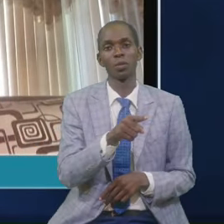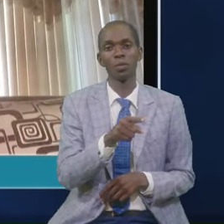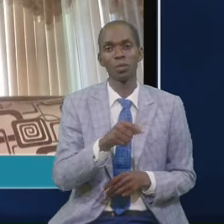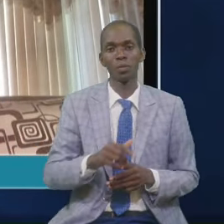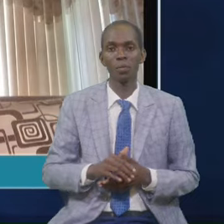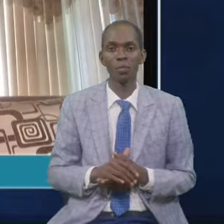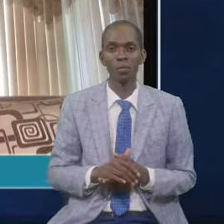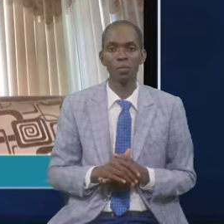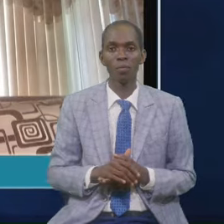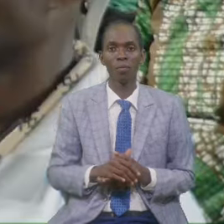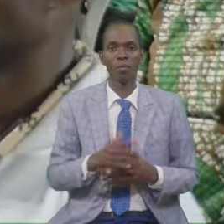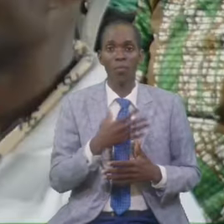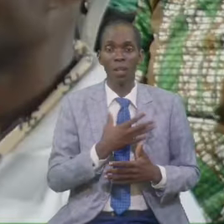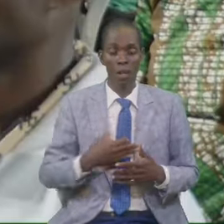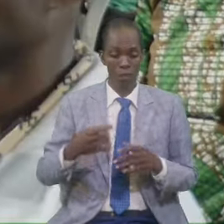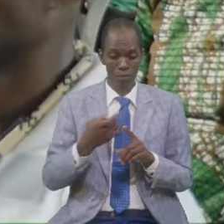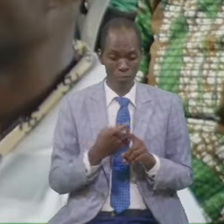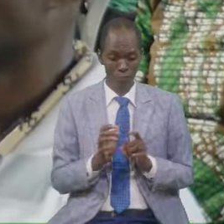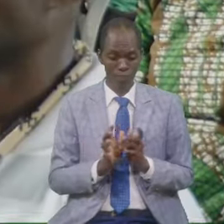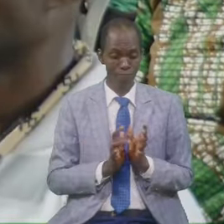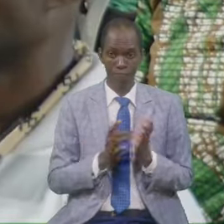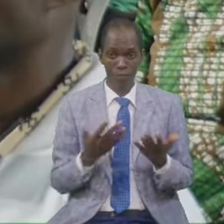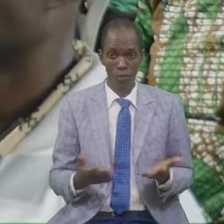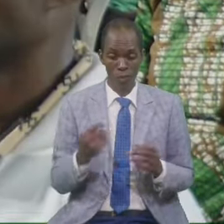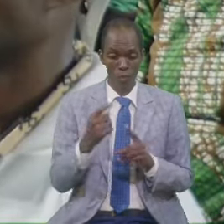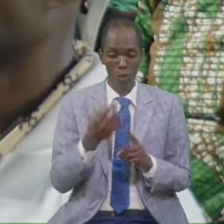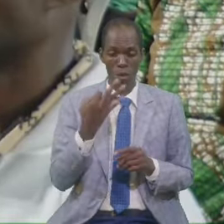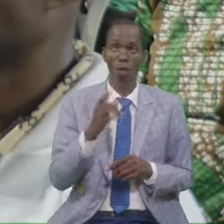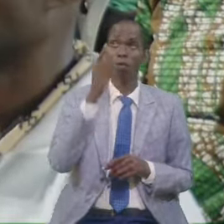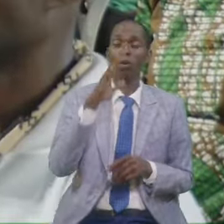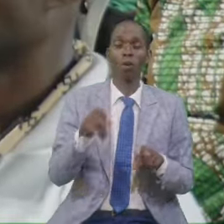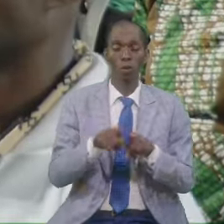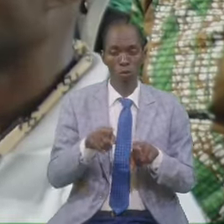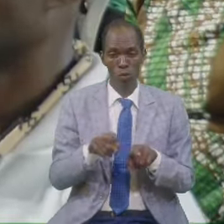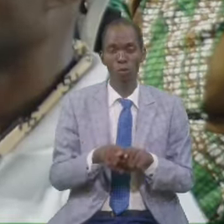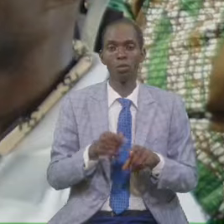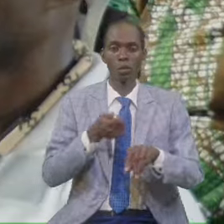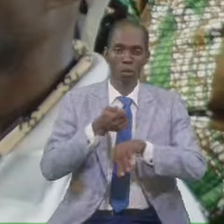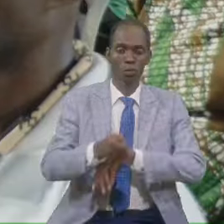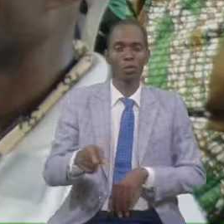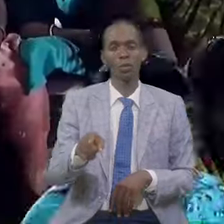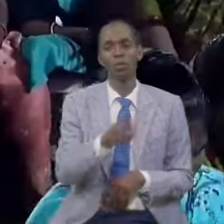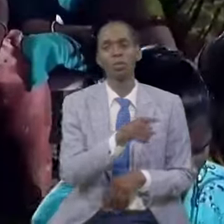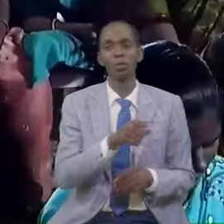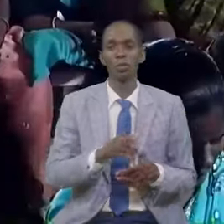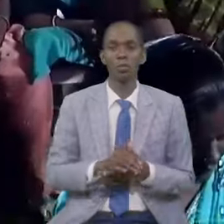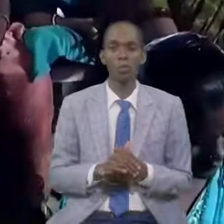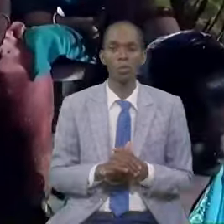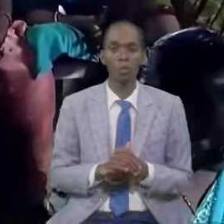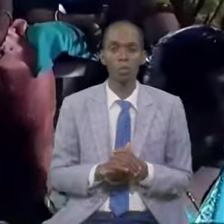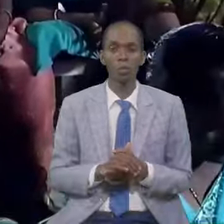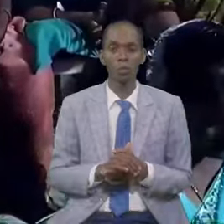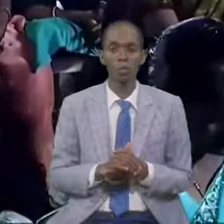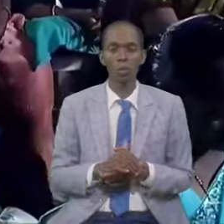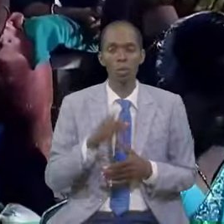And biblically the word of God accuses you. వాక్యానుసారంగా దేవుని వాక్యం నేరం మోపుతుంటుంది. You turn here,